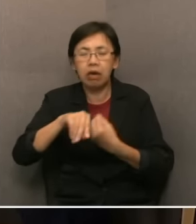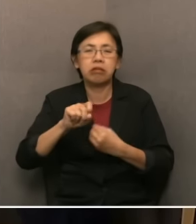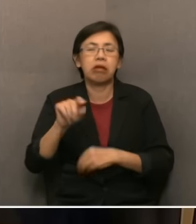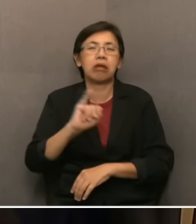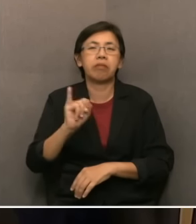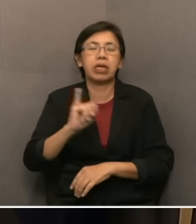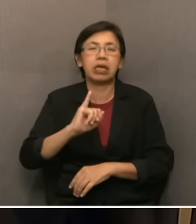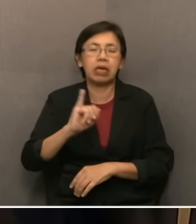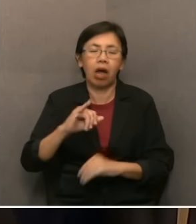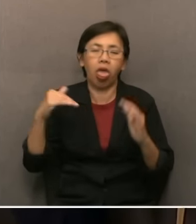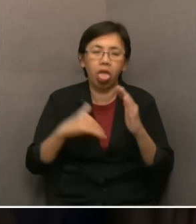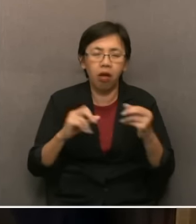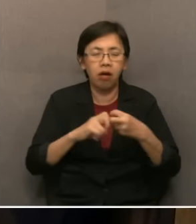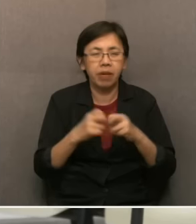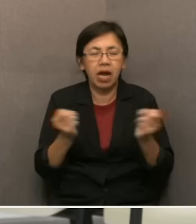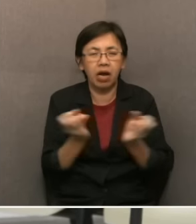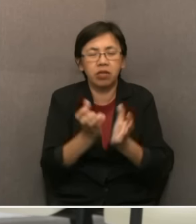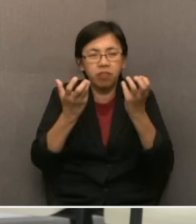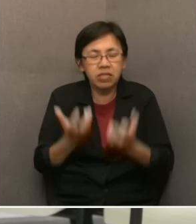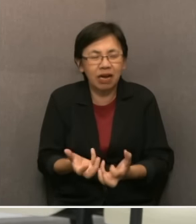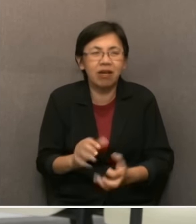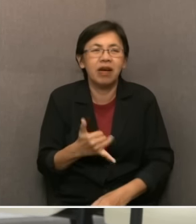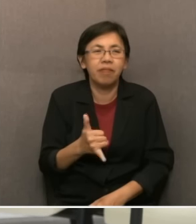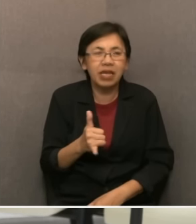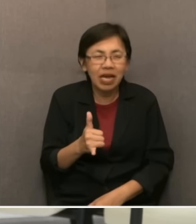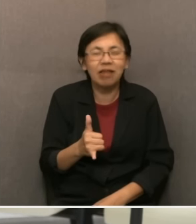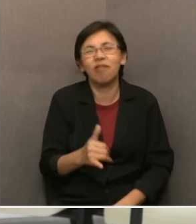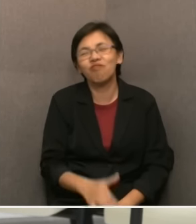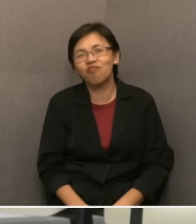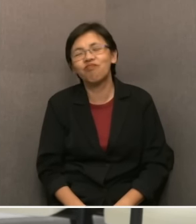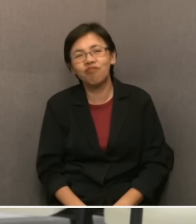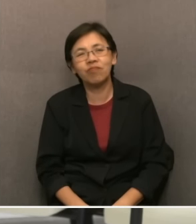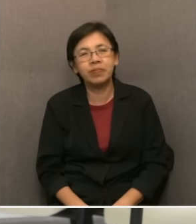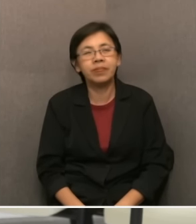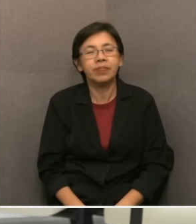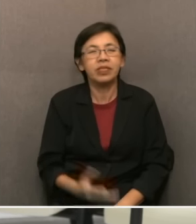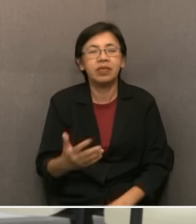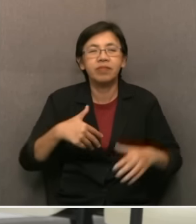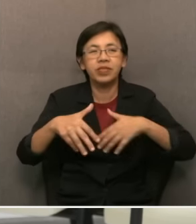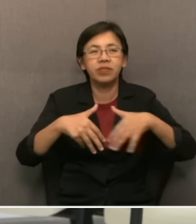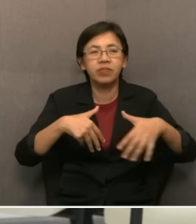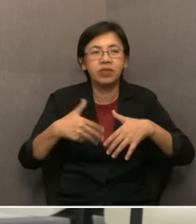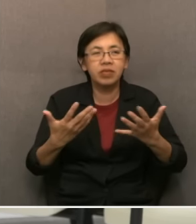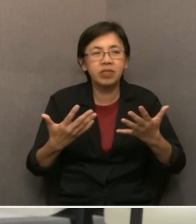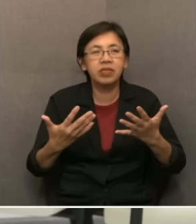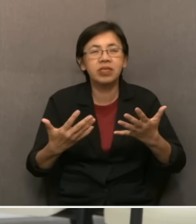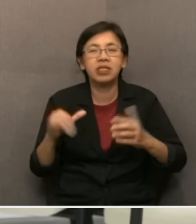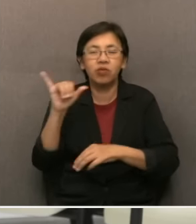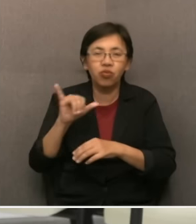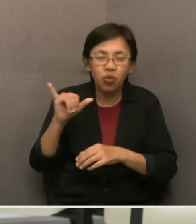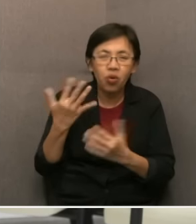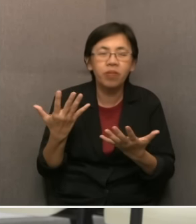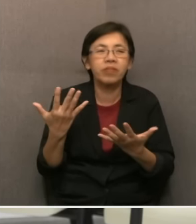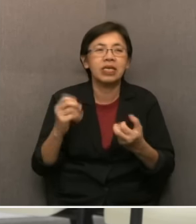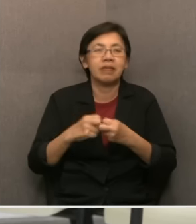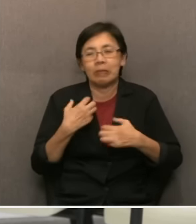ที่ได้รับผลกระทบจริงๆจังๆเนี่ยอาจจะไม่ได้อยู่ในสรภูมิด้วยซ้ำอาจจะเป็นพวกชาวเอิ่มตะวันตกทั้งหลายชาวยุโรป